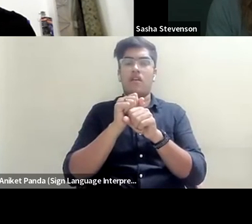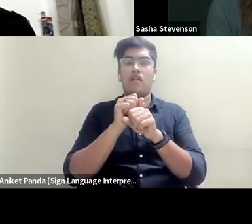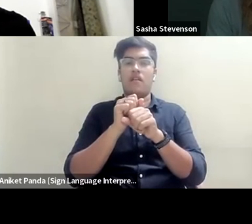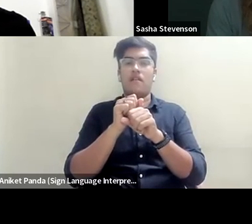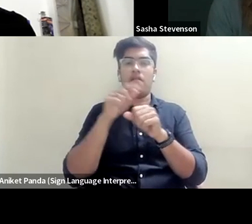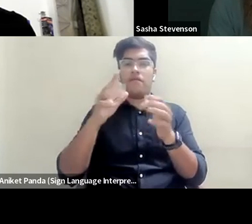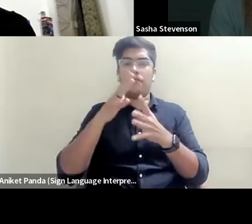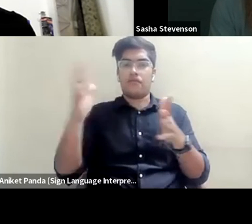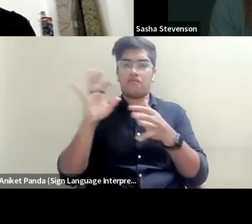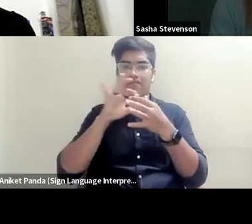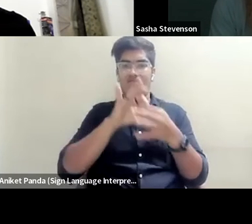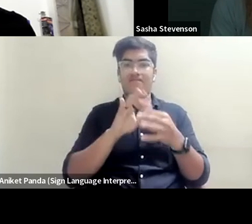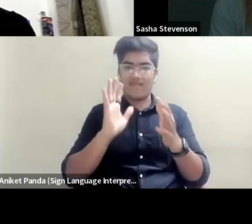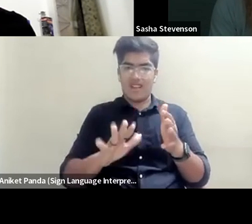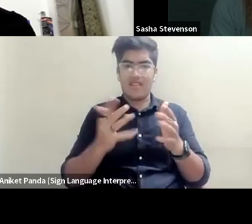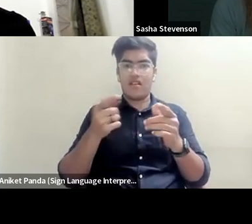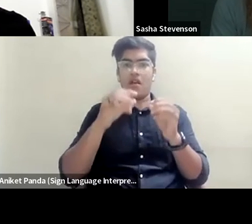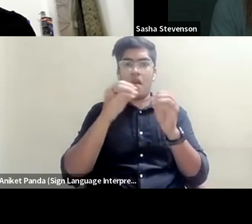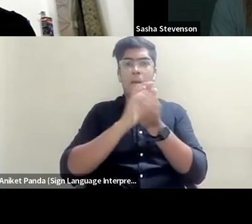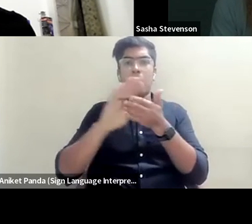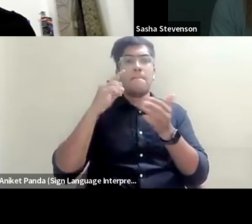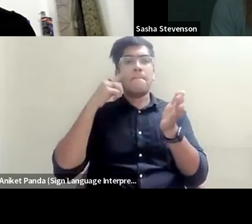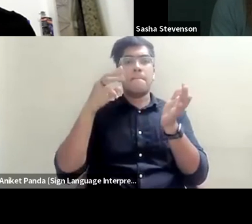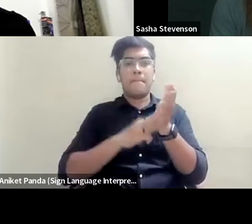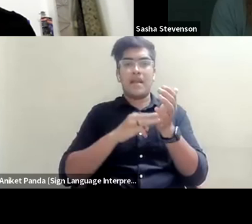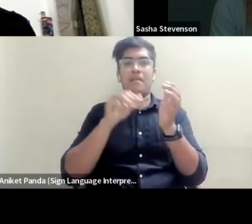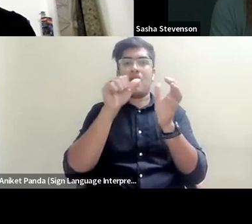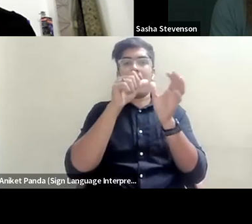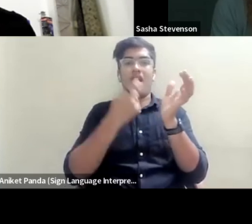क्या are the Bhim Army's ways of political